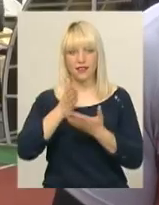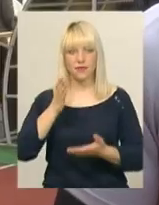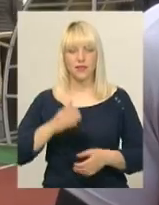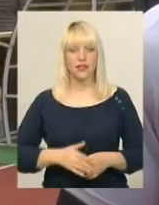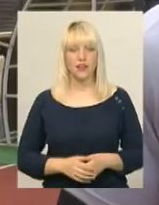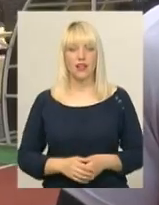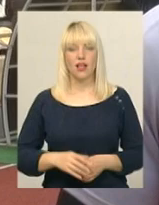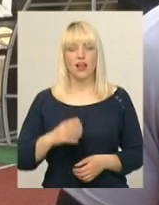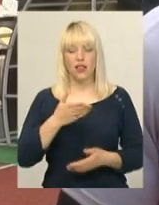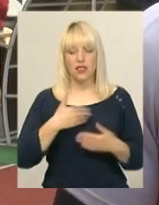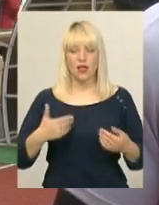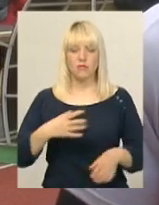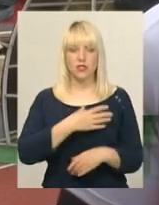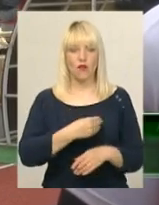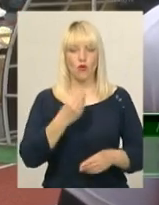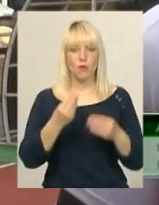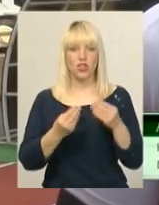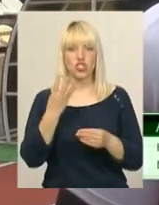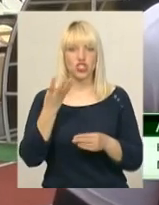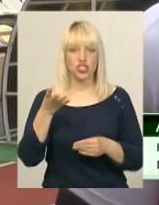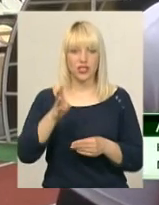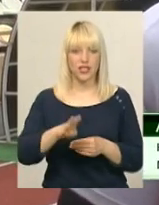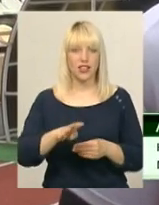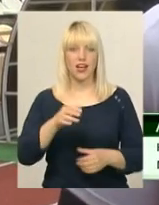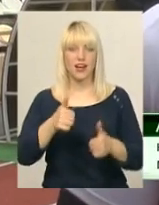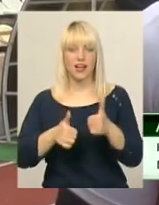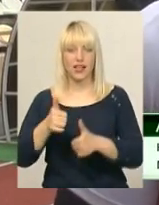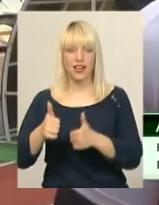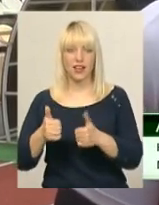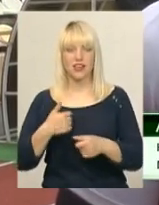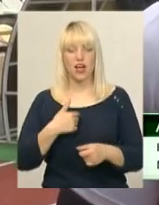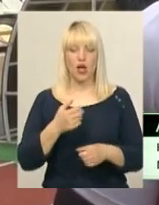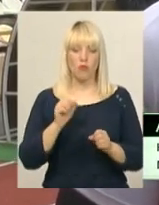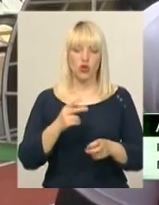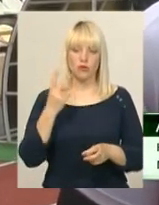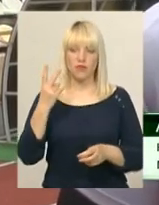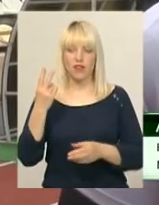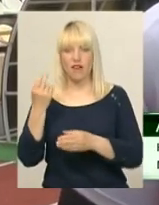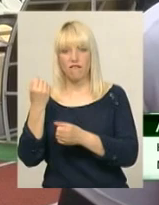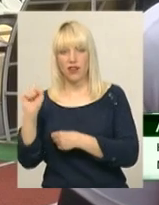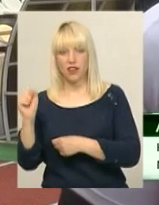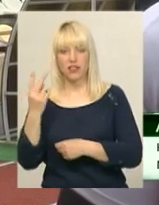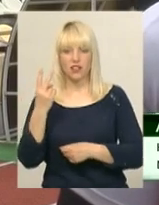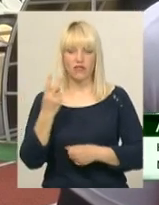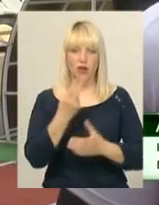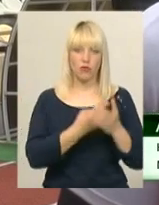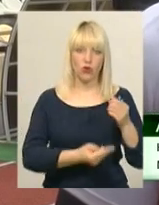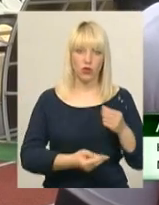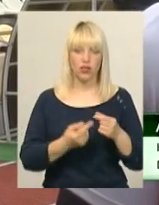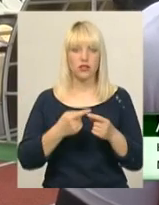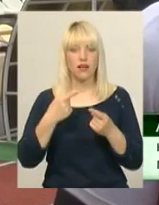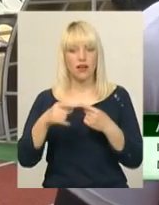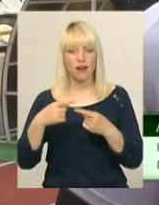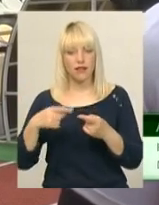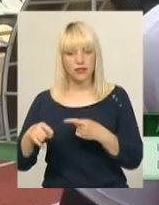Нам зі Львовом грати чотири гри. Навіть по чотирьох турах ми можемо два виграти, два програти. Різниця буде все одно важлива. Тому, звісно, вдома